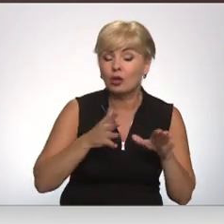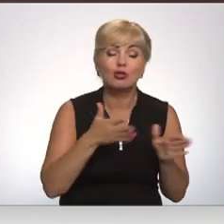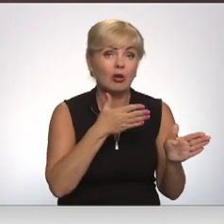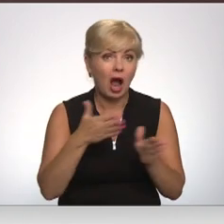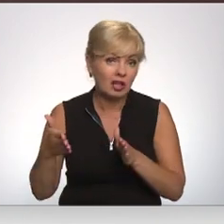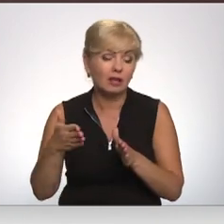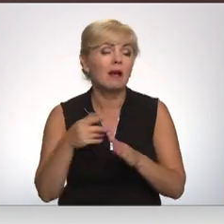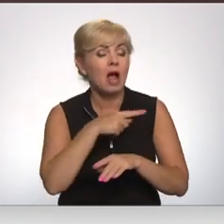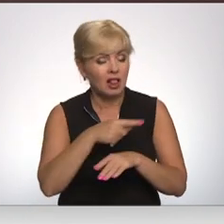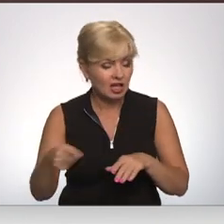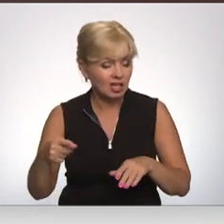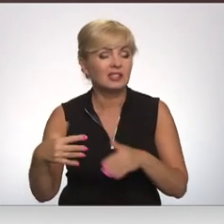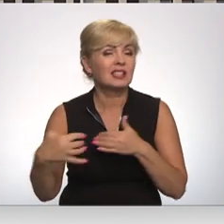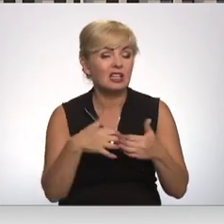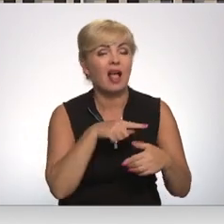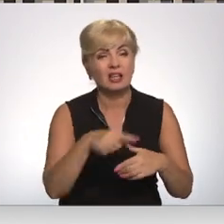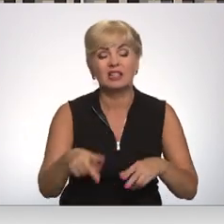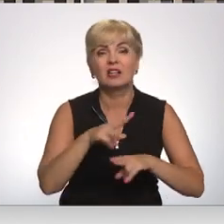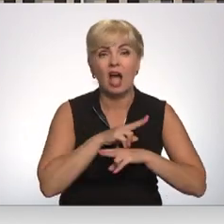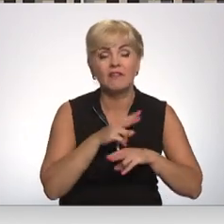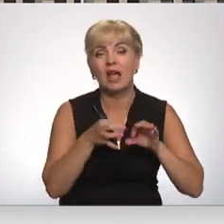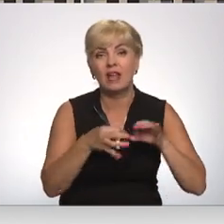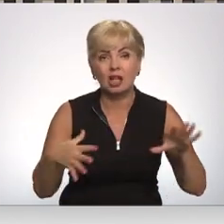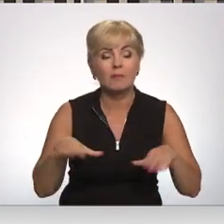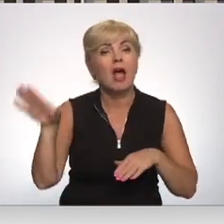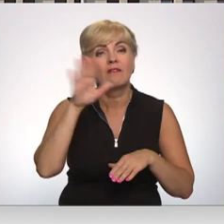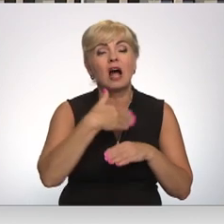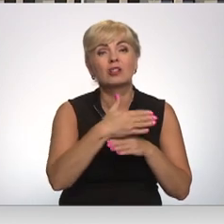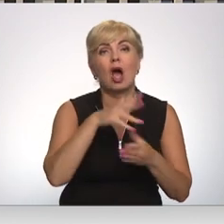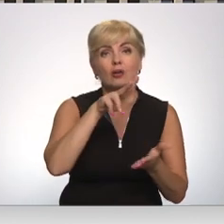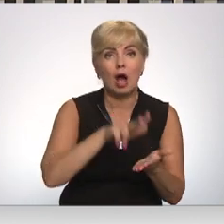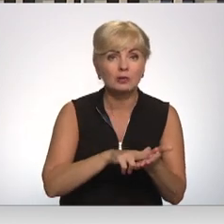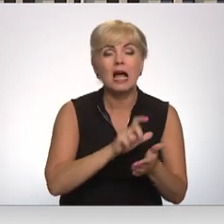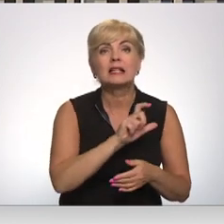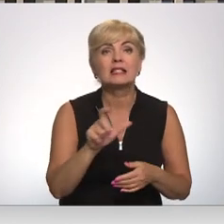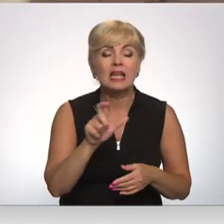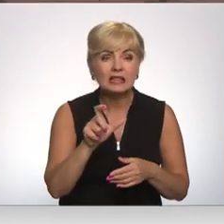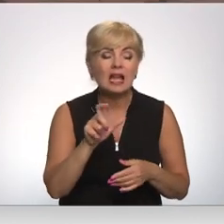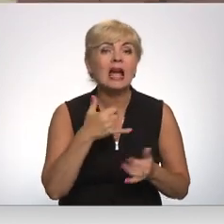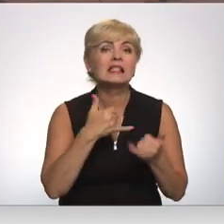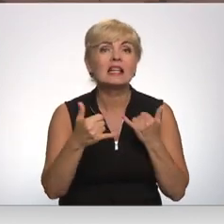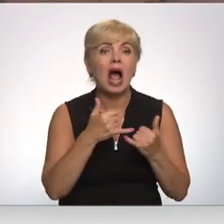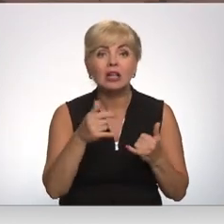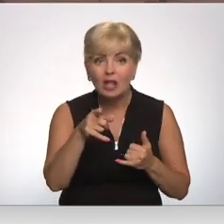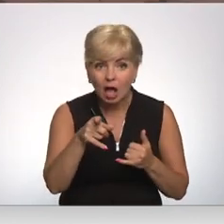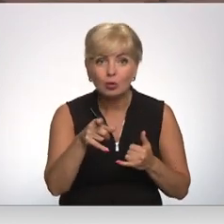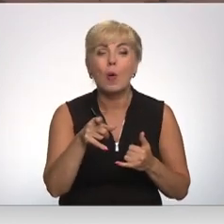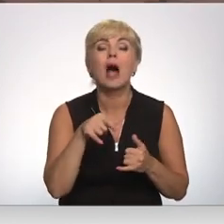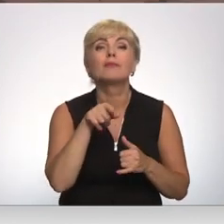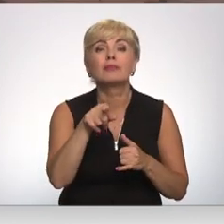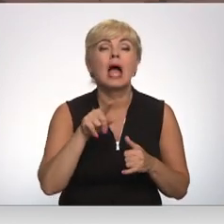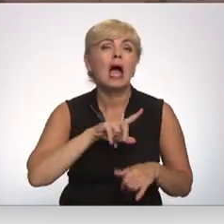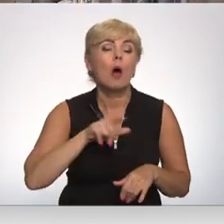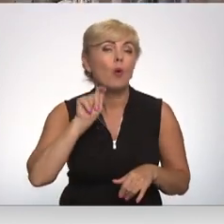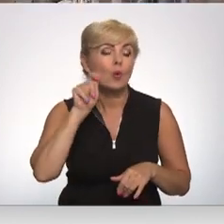izties līdz nāvei par savu neatkarību. Par valsts karogu apstiprināja zili dzelteno karogu, kas bija Ukrainas Tautas Republikas